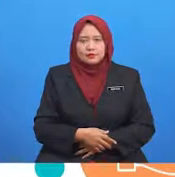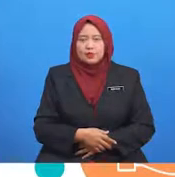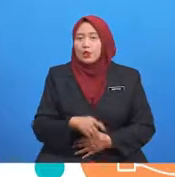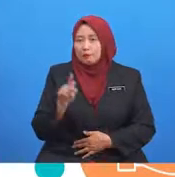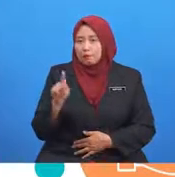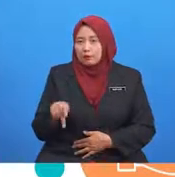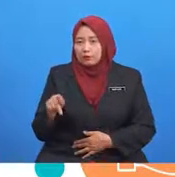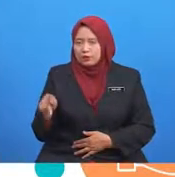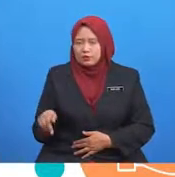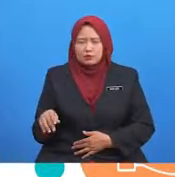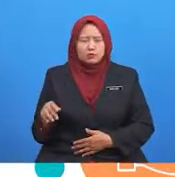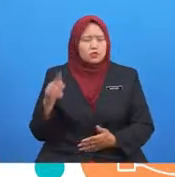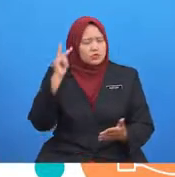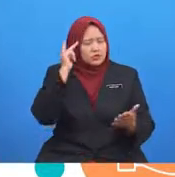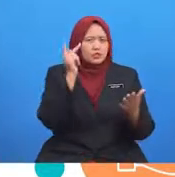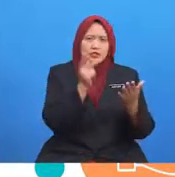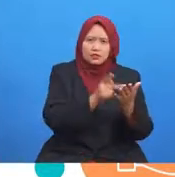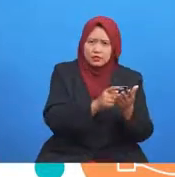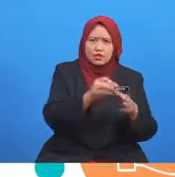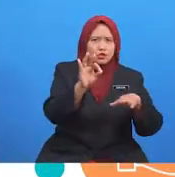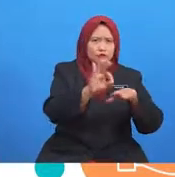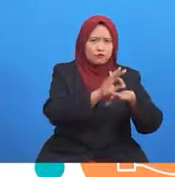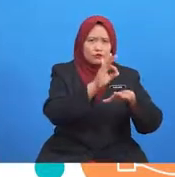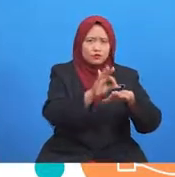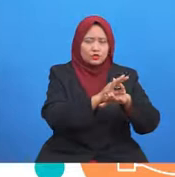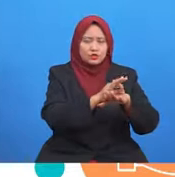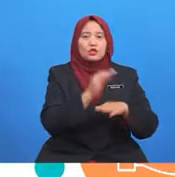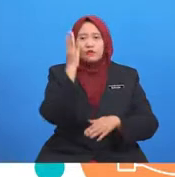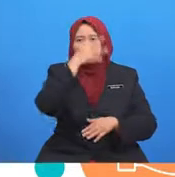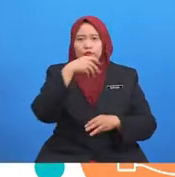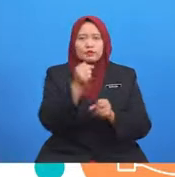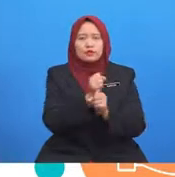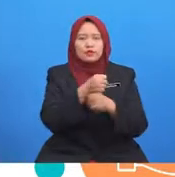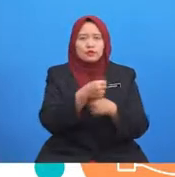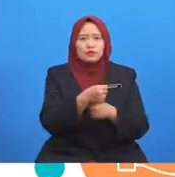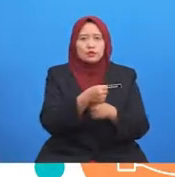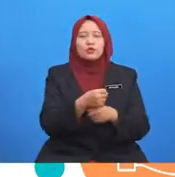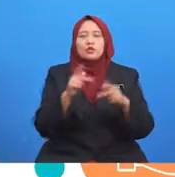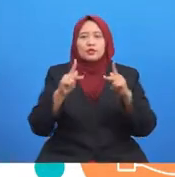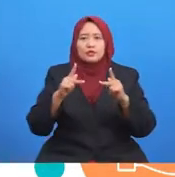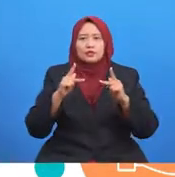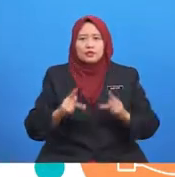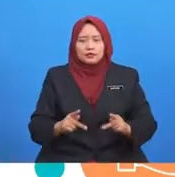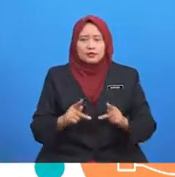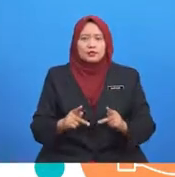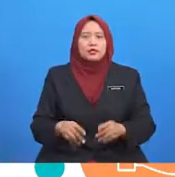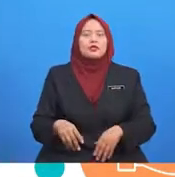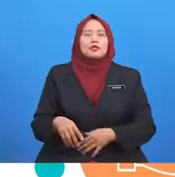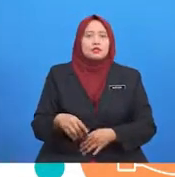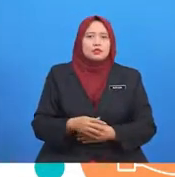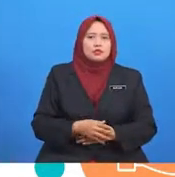Pelajar perlu mengenal pasti fungsi, rupa bentuk, kaedah, prinsip, teori